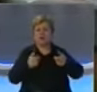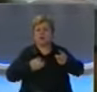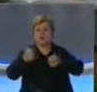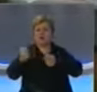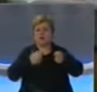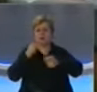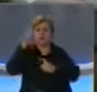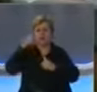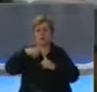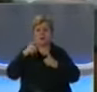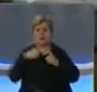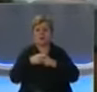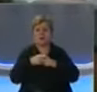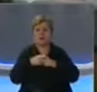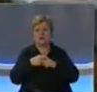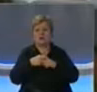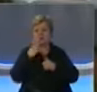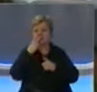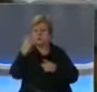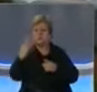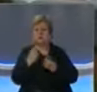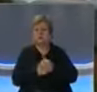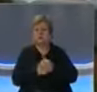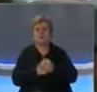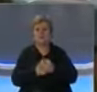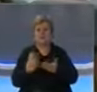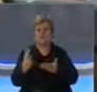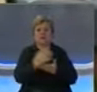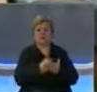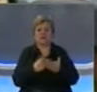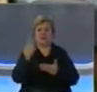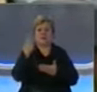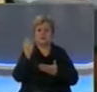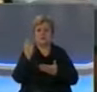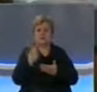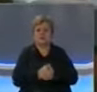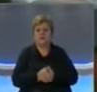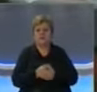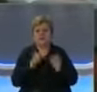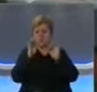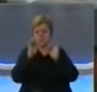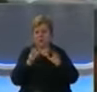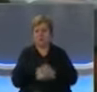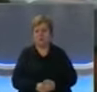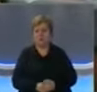të RTK-s që të gjejë mekanizmat për mbledhjen e parapagimit, mirëpo këtë nuk e ka bërë.